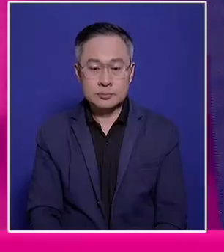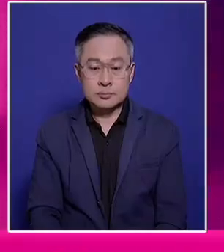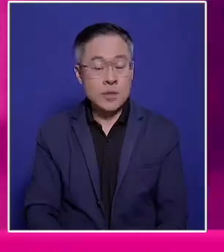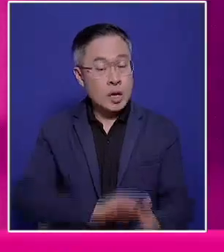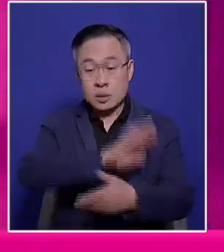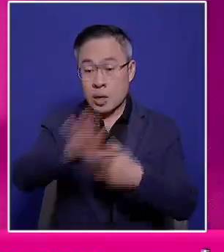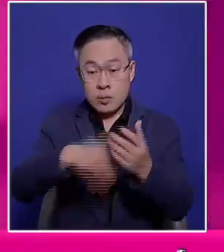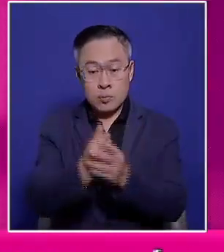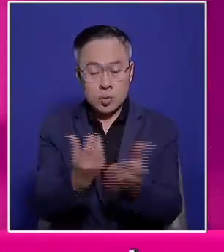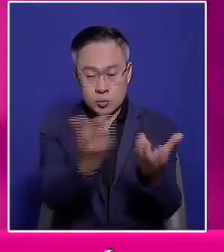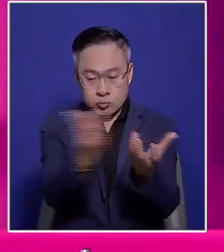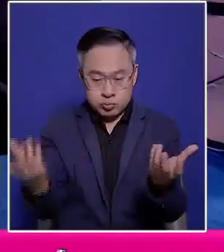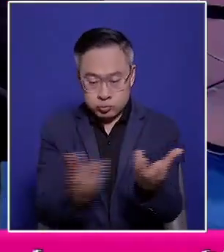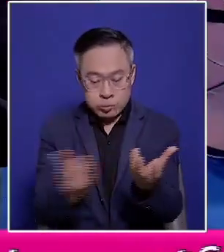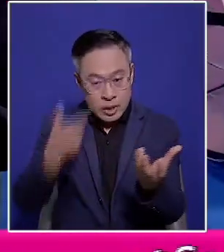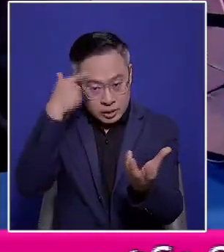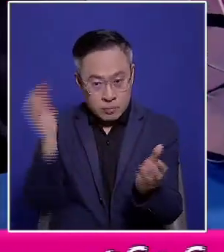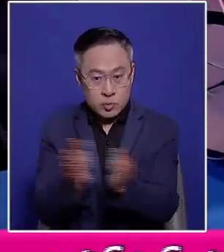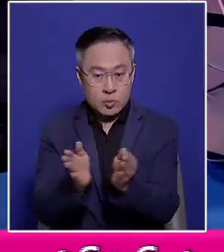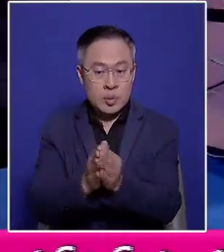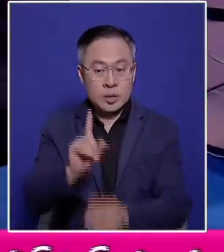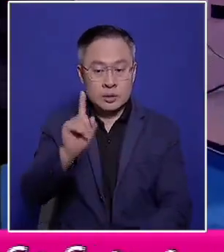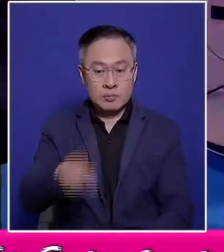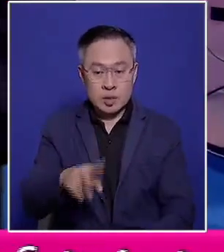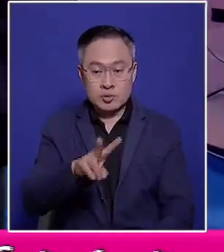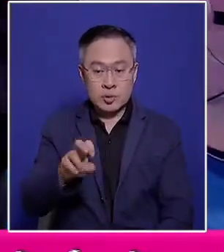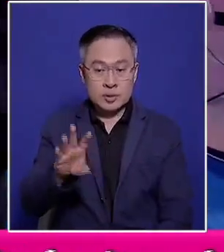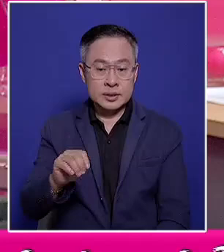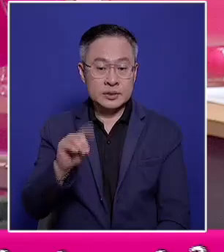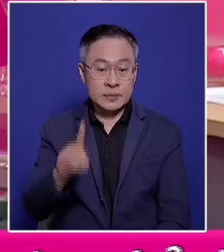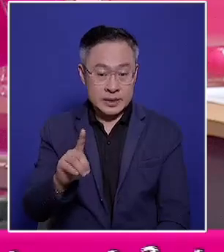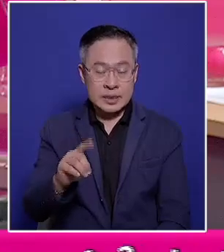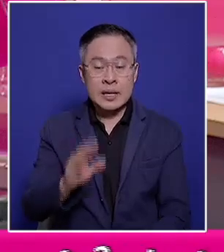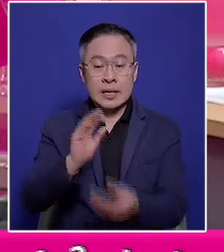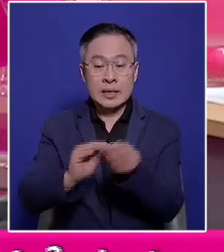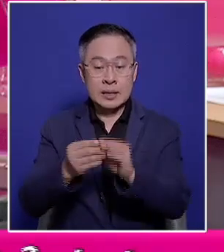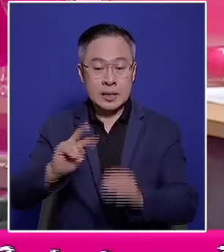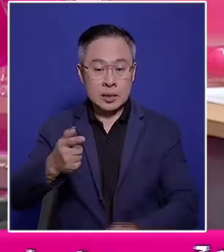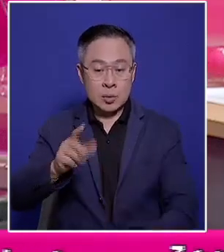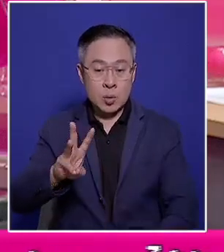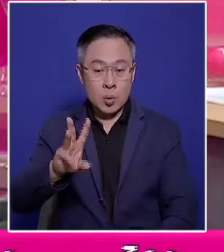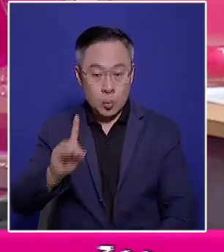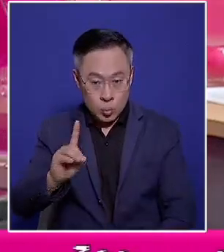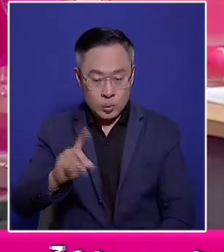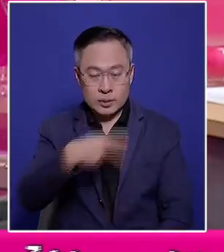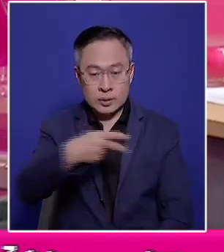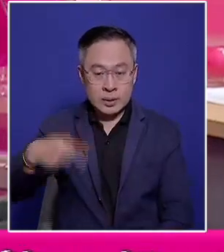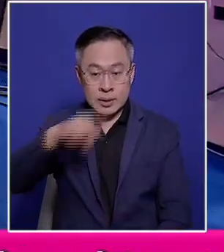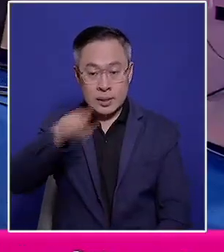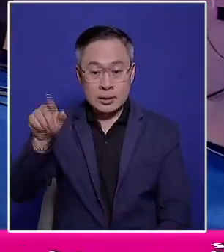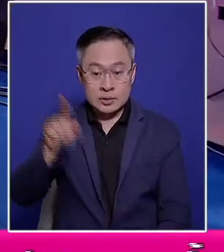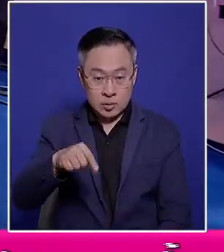รวมทั้งสิ้น 1,241 ลูกที่จะใช้ในการกำหนดงวดและหมวดอักษรในการออกราง